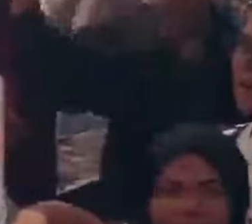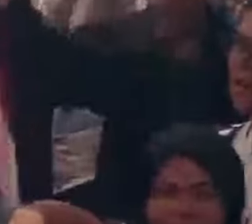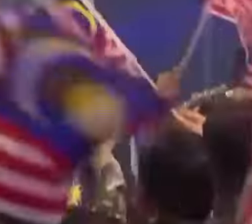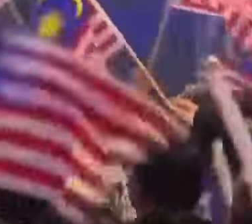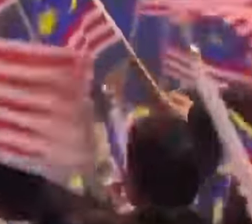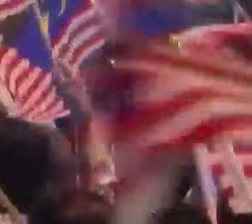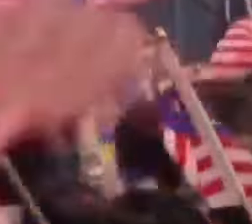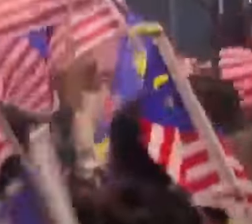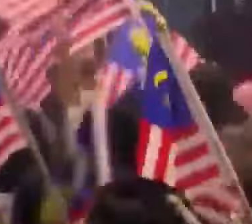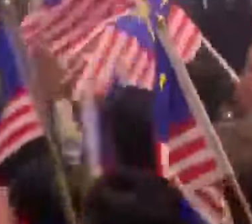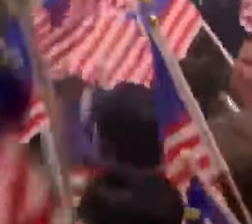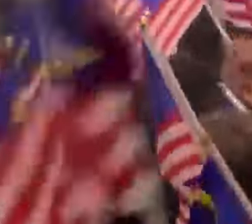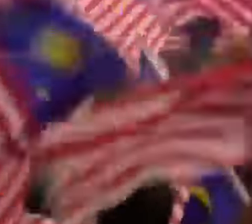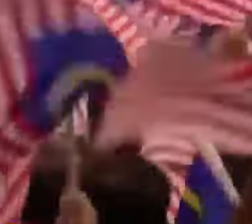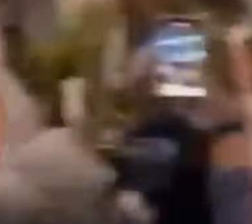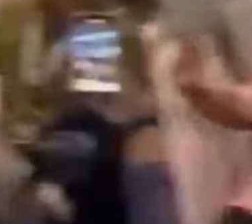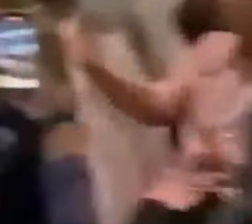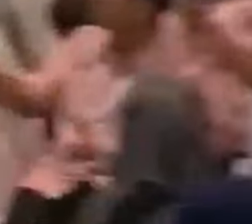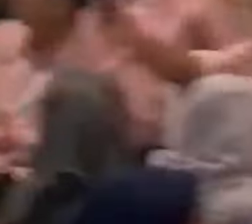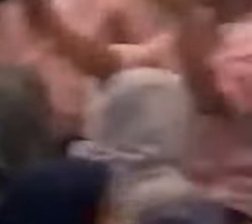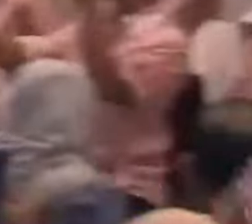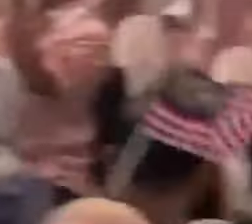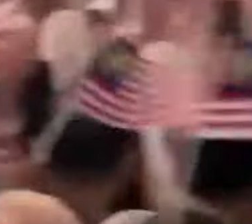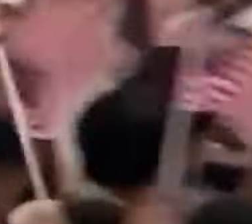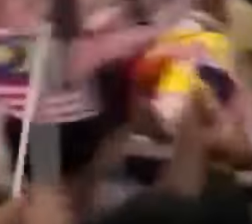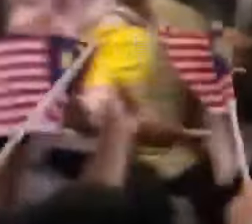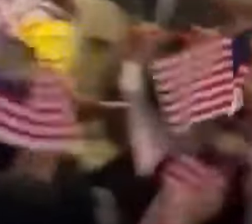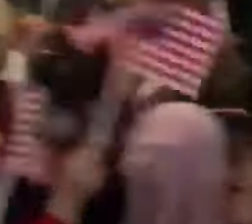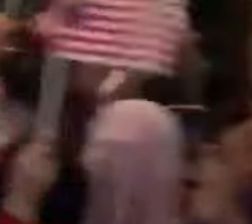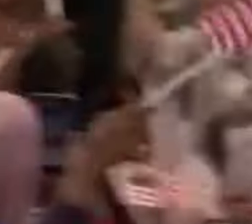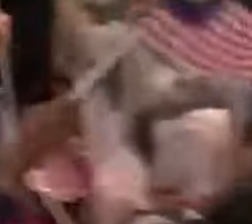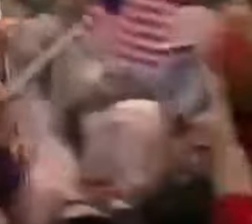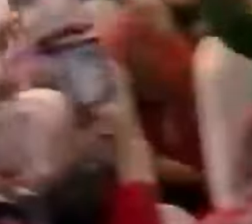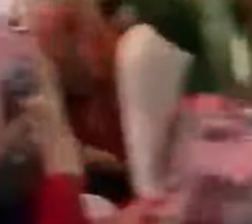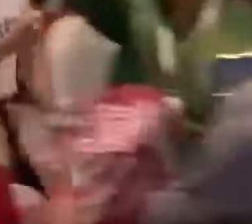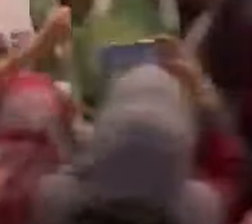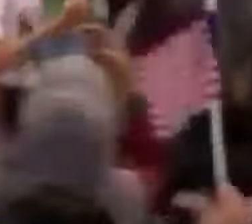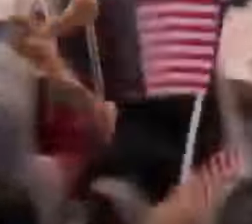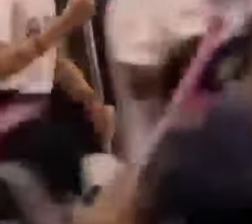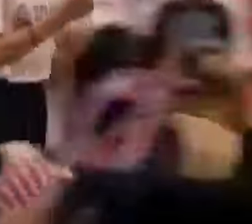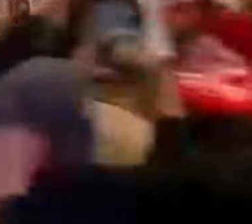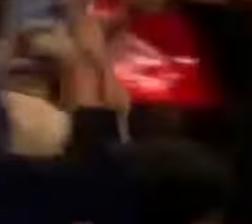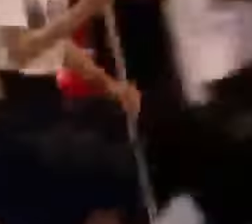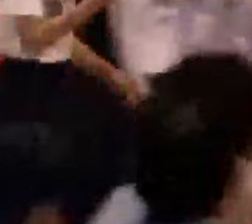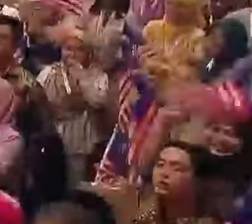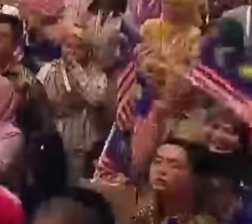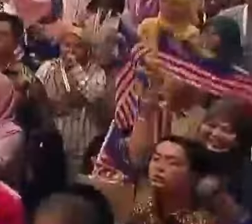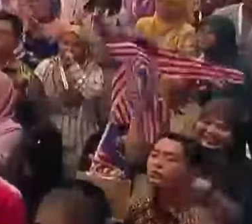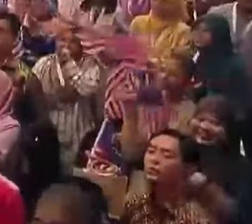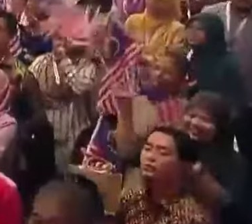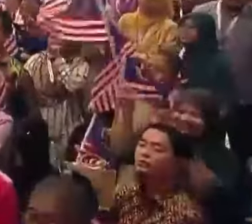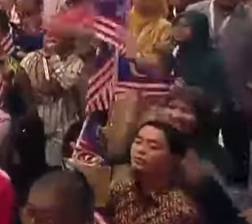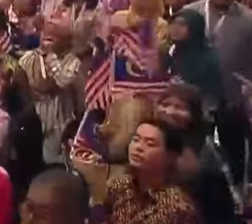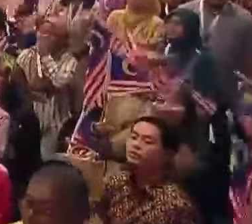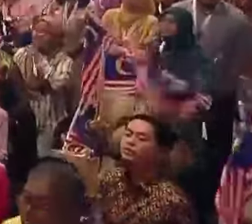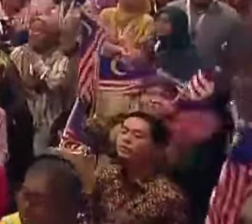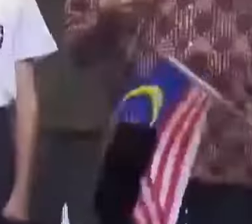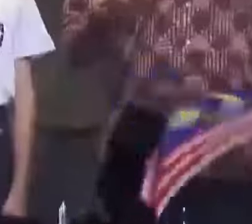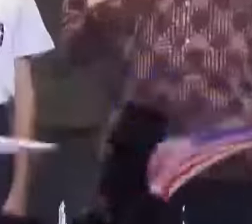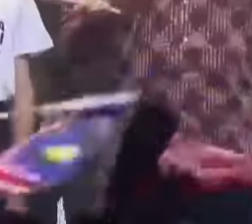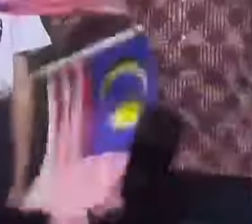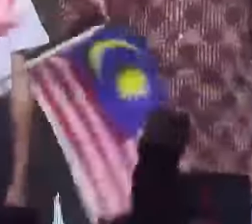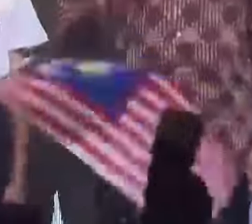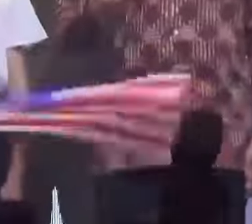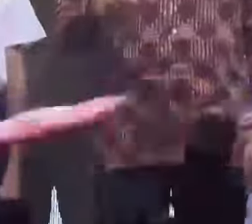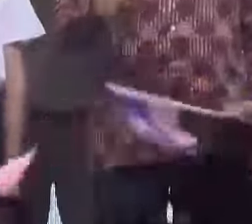mungkin tercapai kemerdekaan kalau tidak dengan pengorbanan dan tidak dengan kekuatan semua di negara